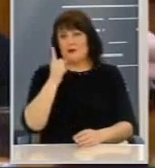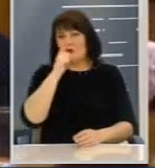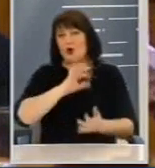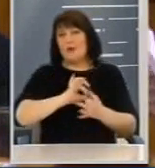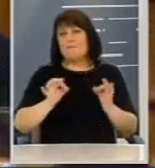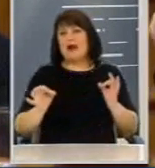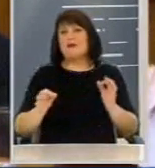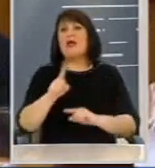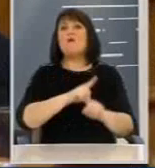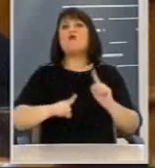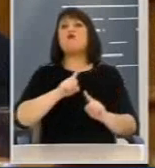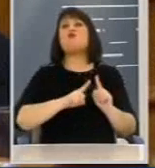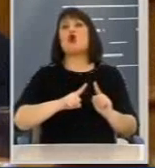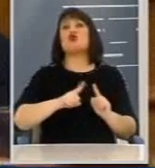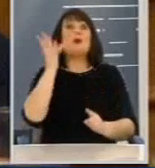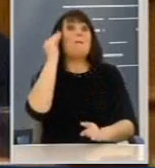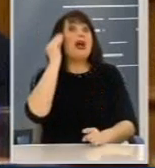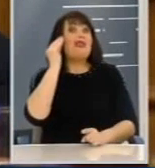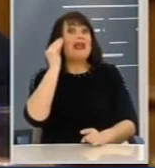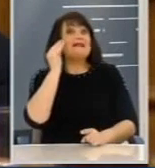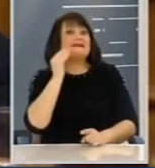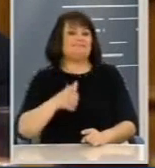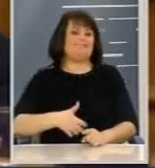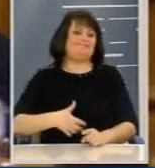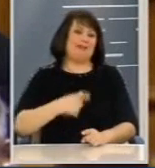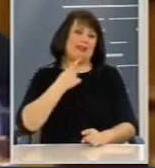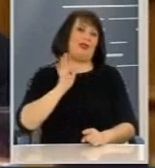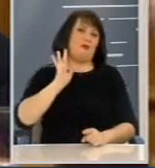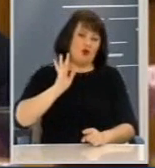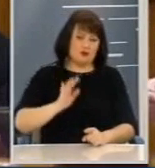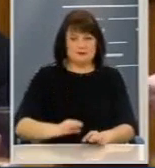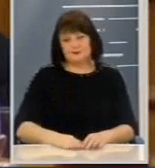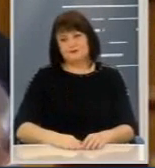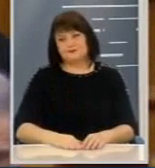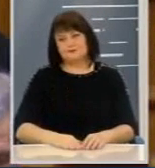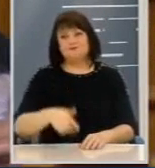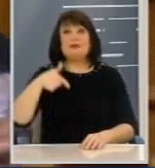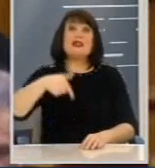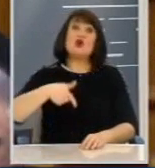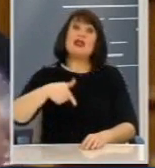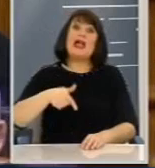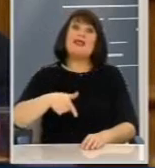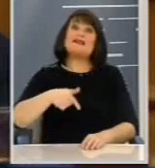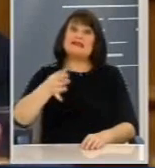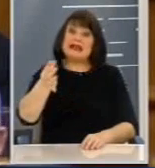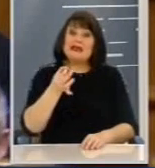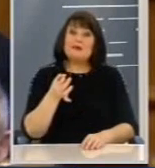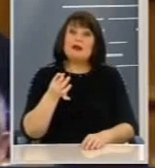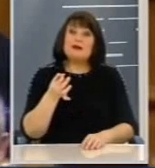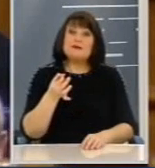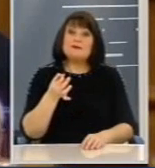ποιον μαθαίνει την αλήθεια, αλλά αυτή είναι η αλήθεια. Η αλήθεια λοιπόν που είπε ο κύριος Γεωργιάδης στα τηλεπαράθυρα ήταν η